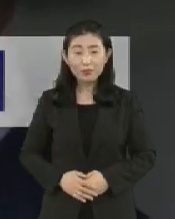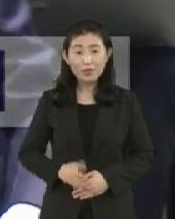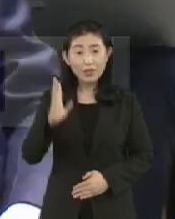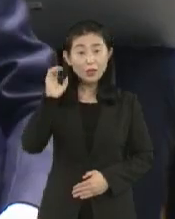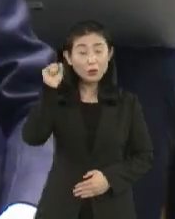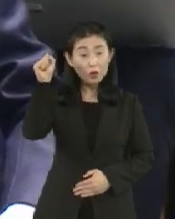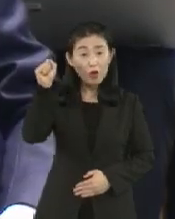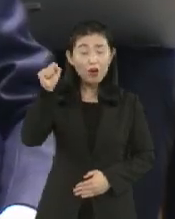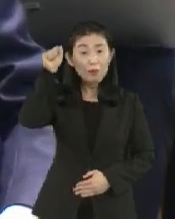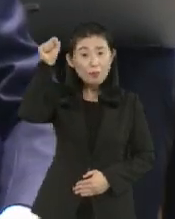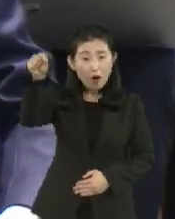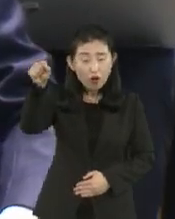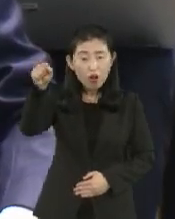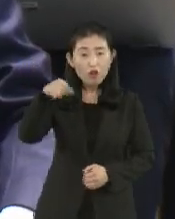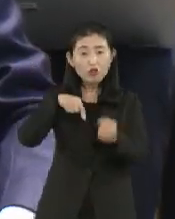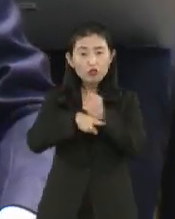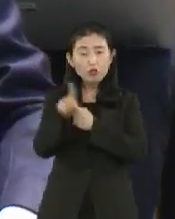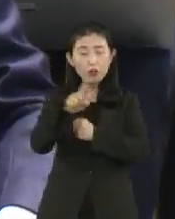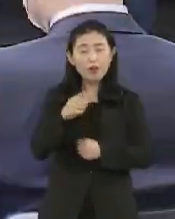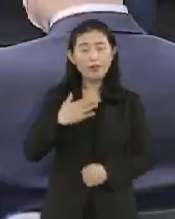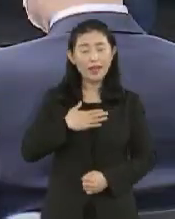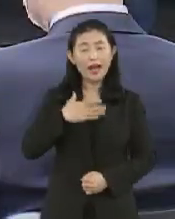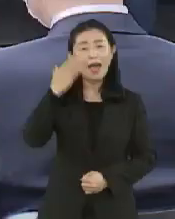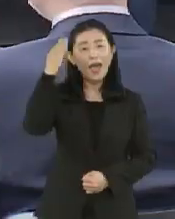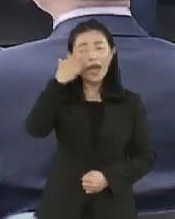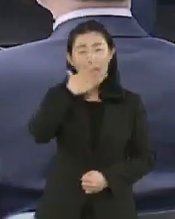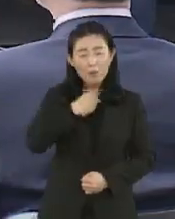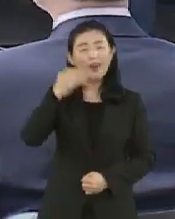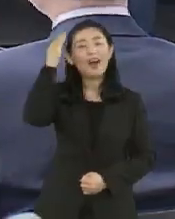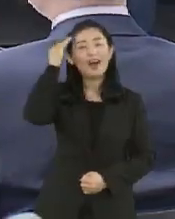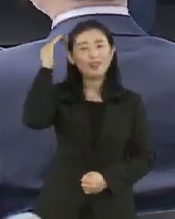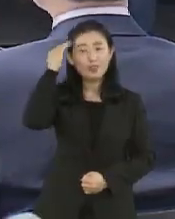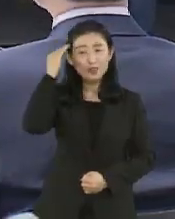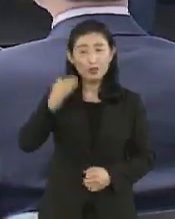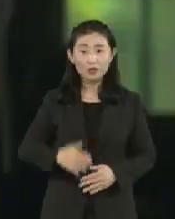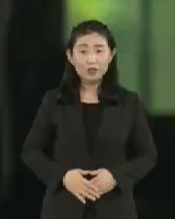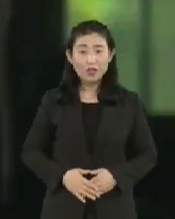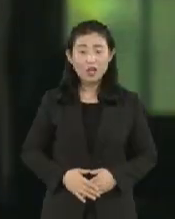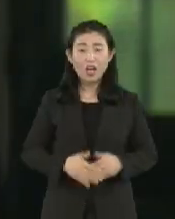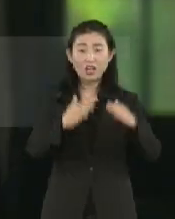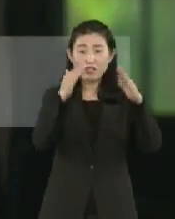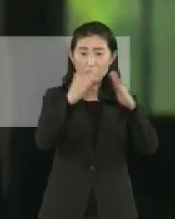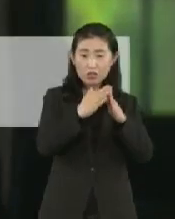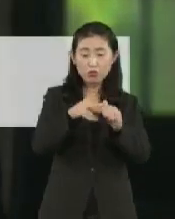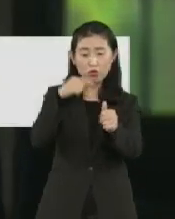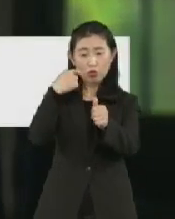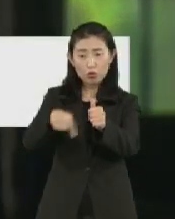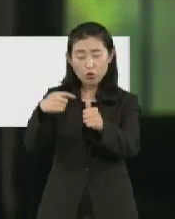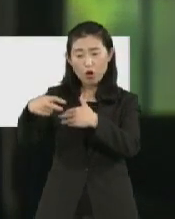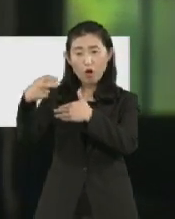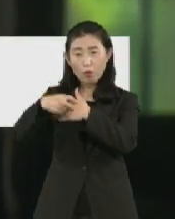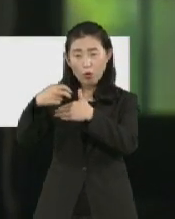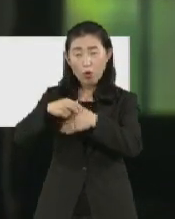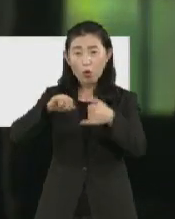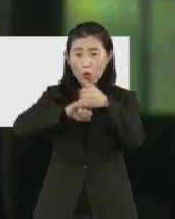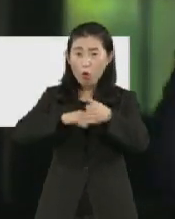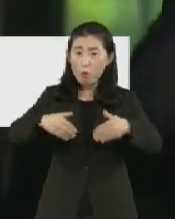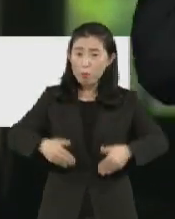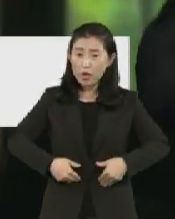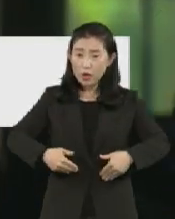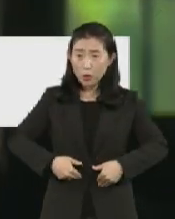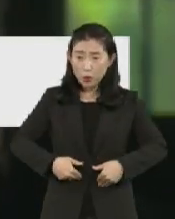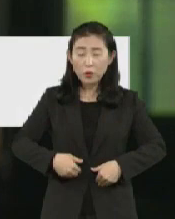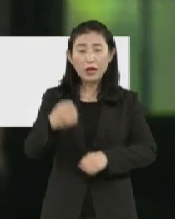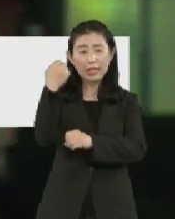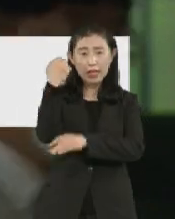일성은 내가 행복한 대한민국 이었어요 주가가 교육 의료 는 필수 인상을 영양 위한 기본